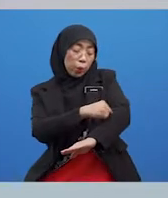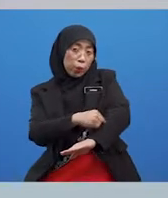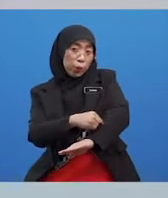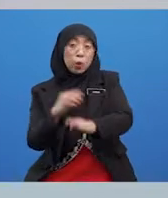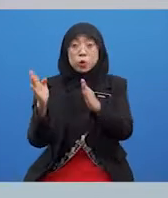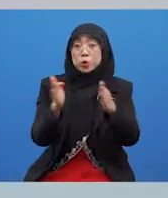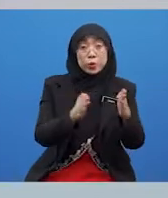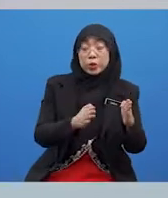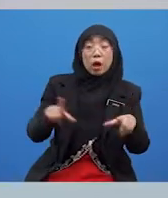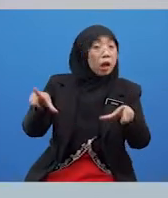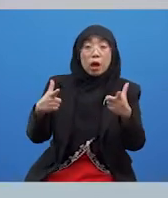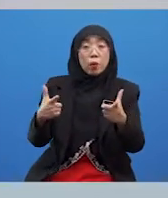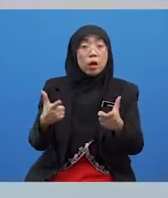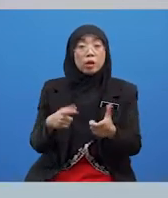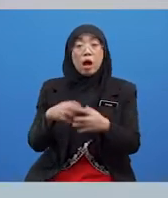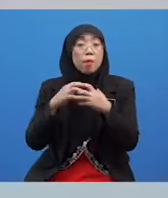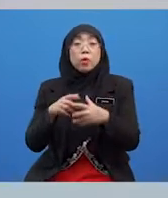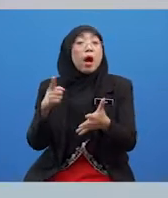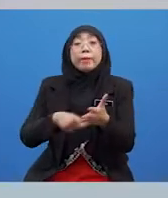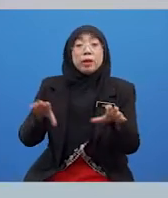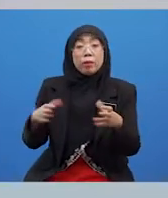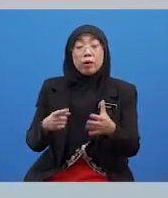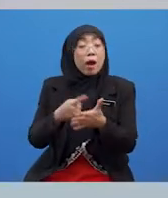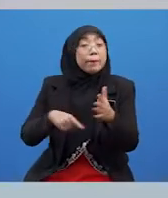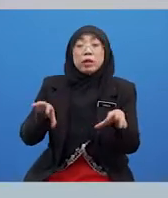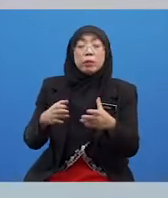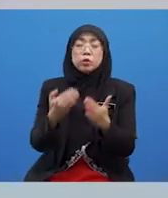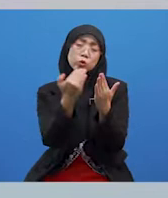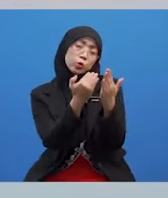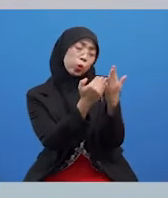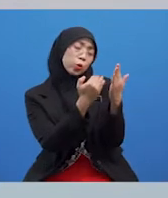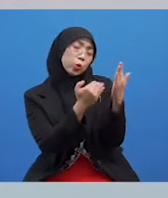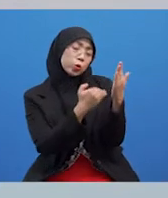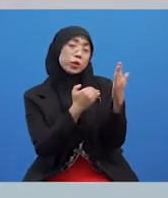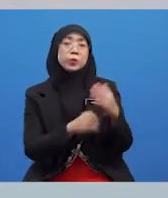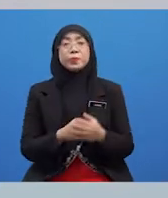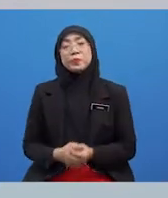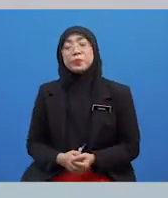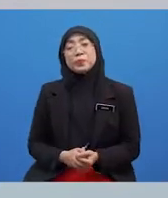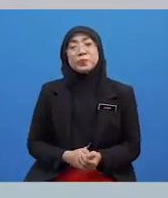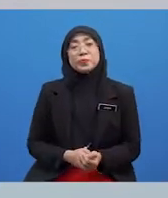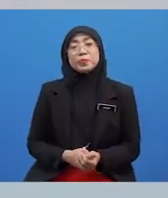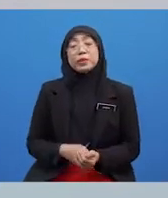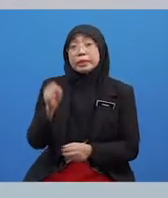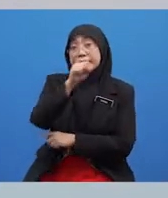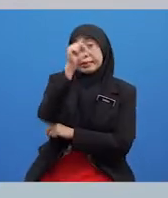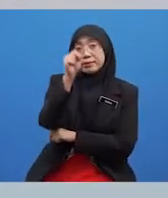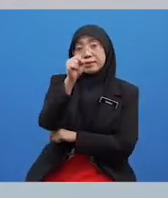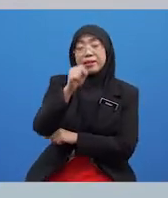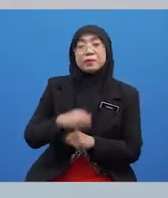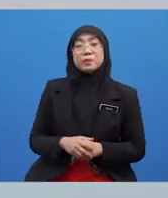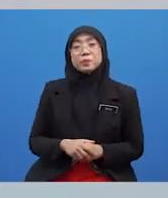menghasilkan pergerakan lakuan motor peringkat awalan. Uji minda. Soalan